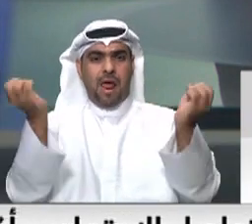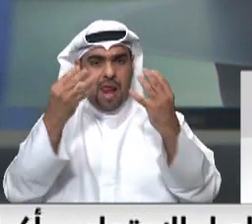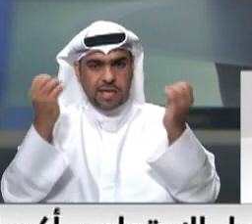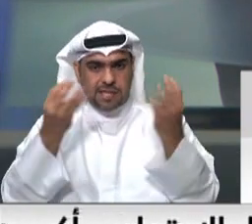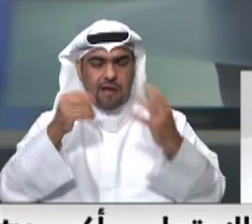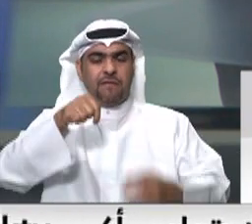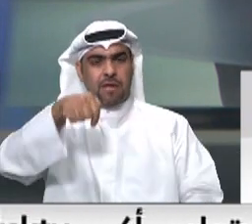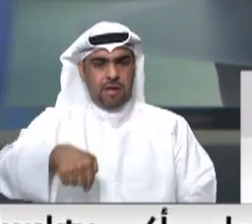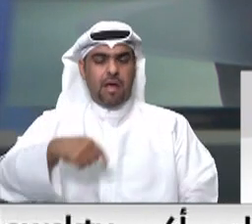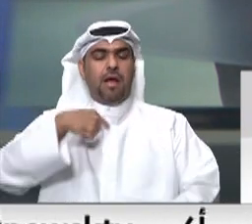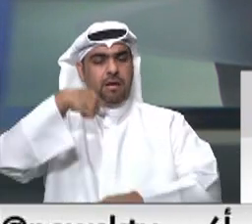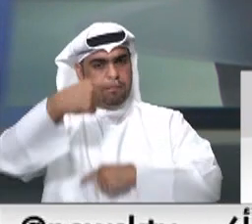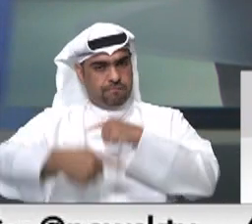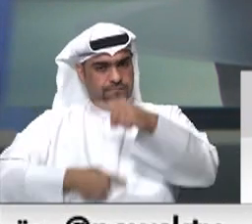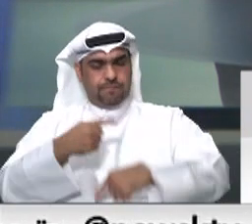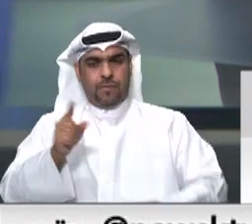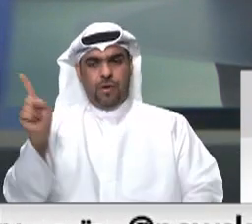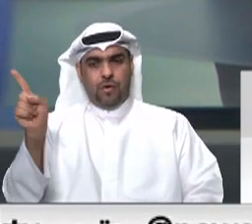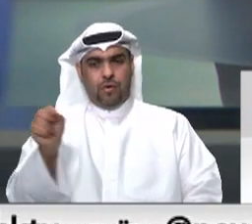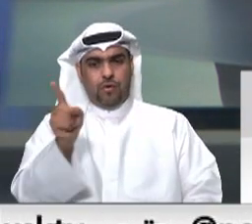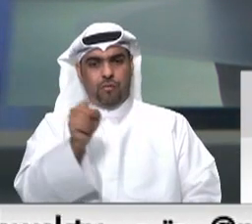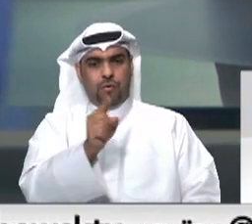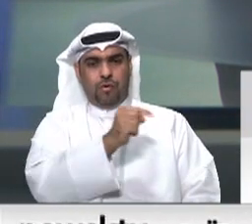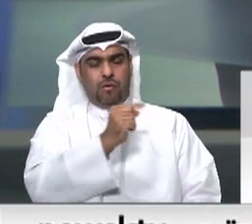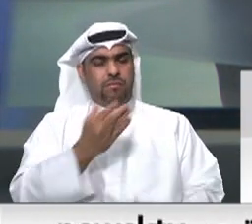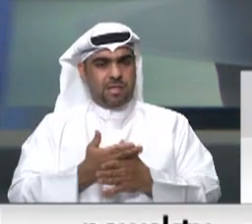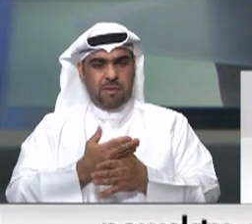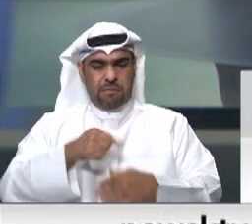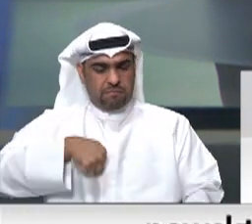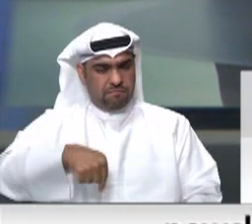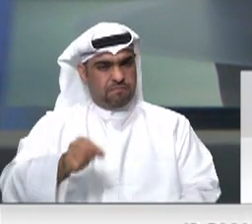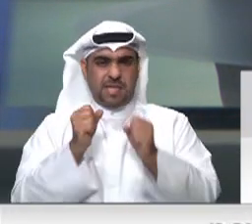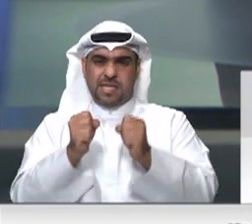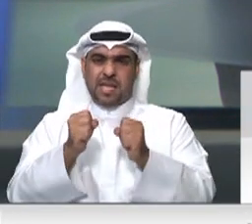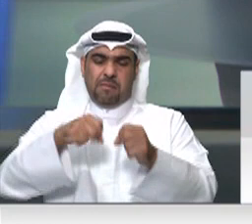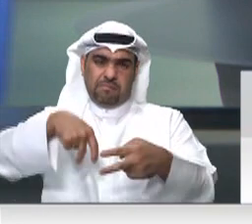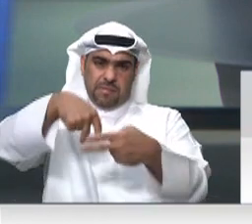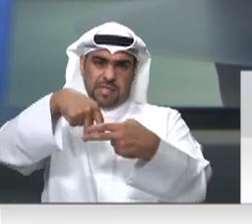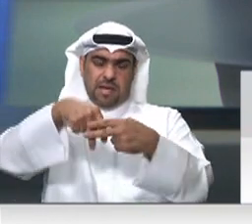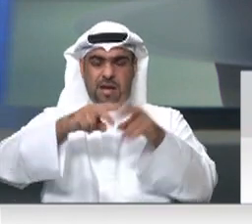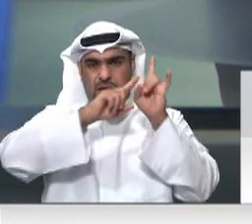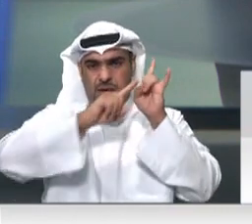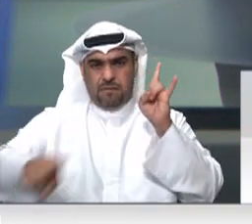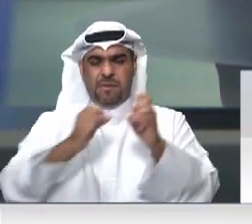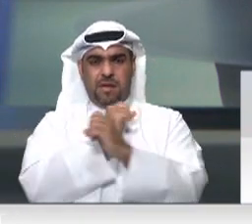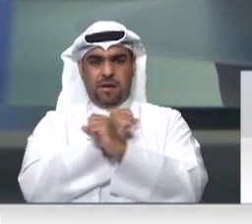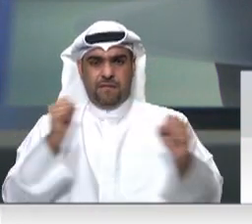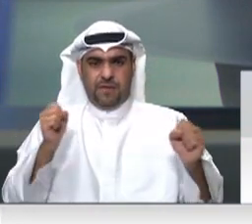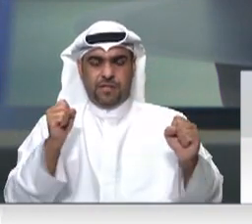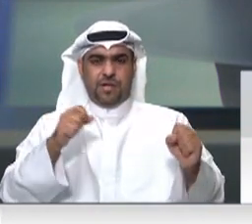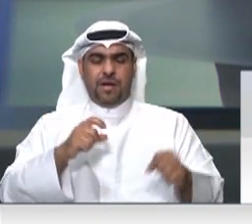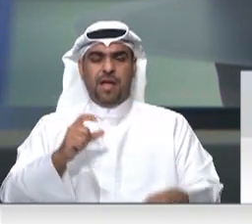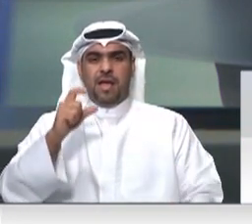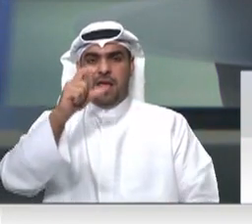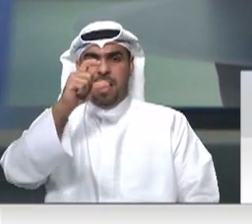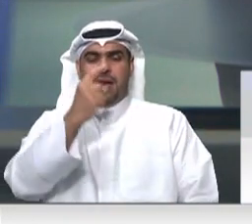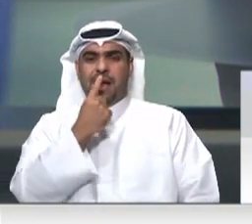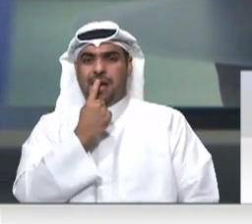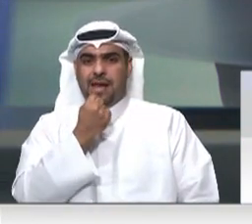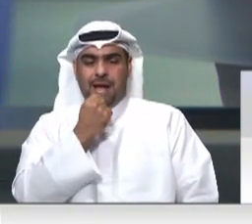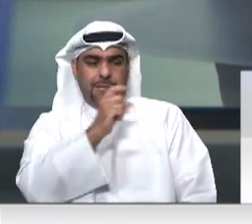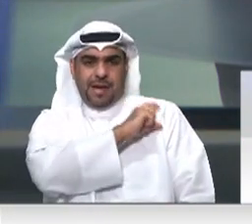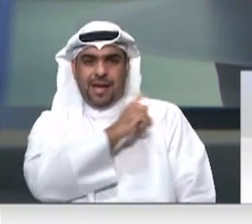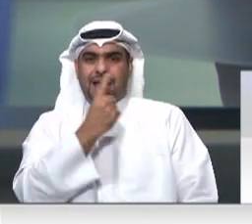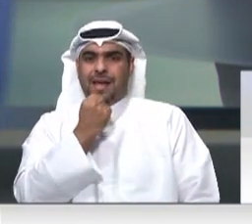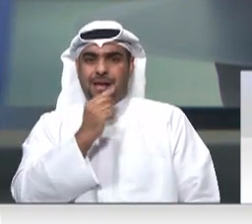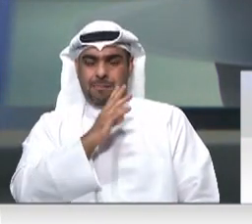وذلك لمساعدتهم في هذه الفترة العصيبة، مشيرا إلى أنه سيتسلمها الهلال الأحمر المصري